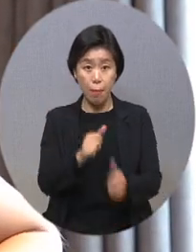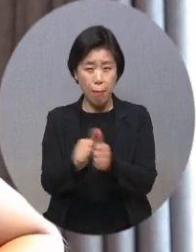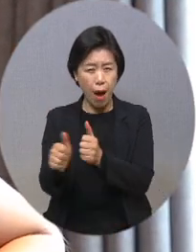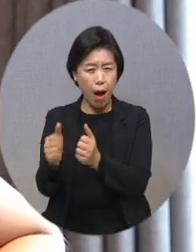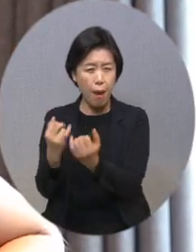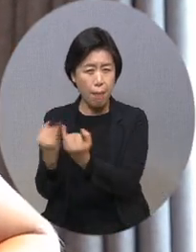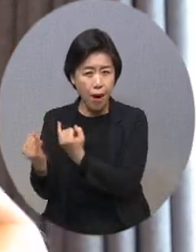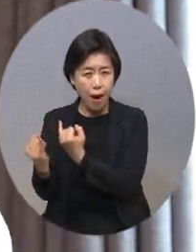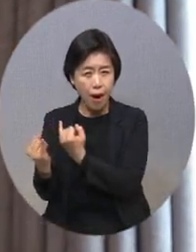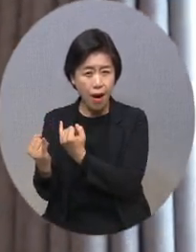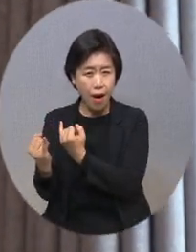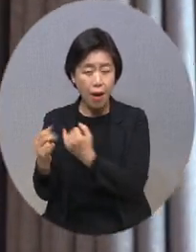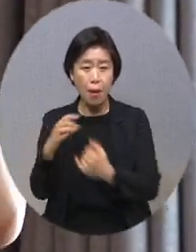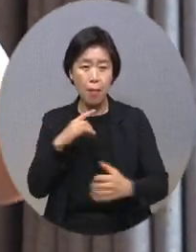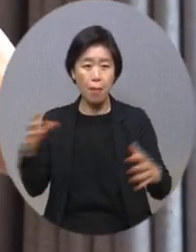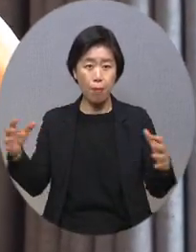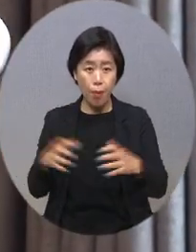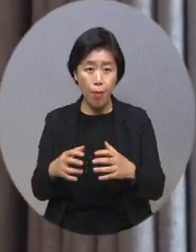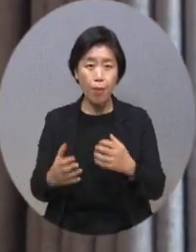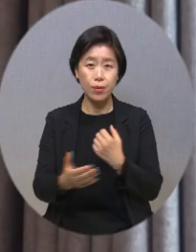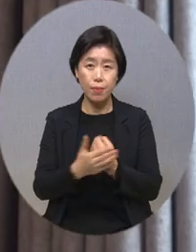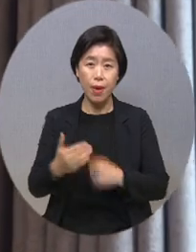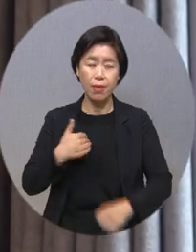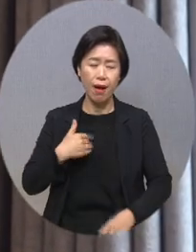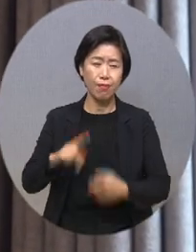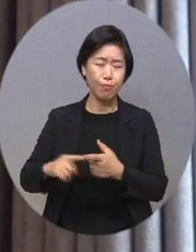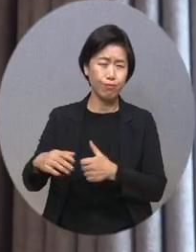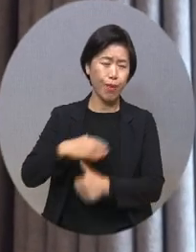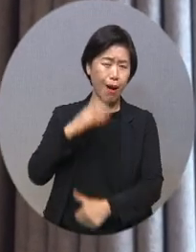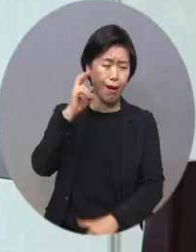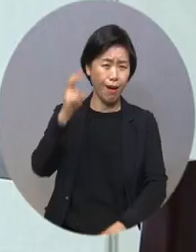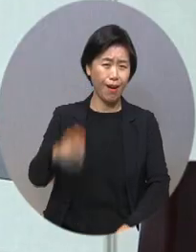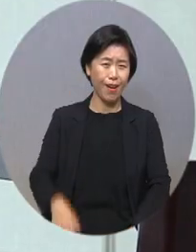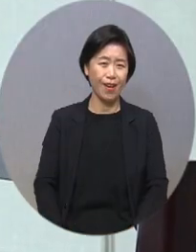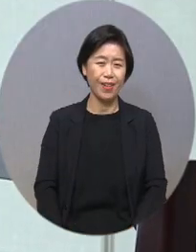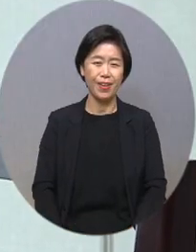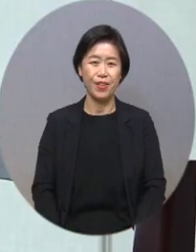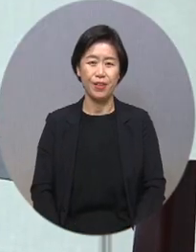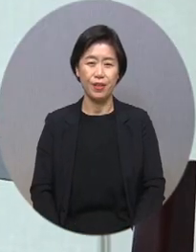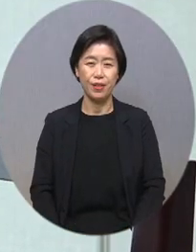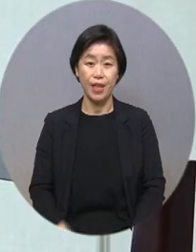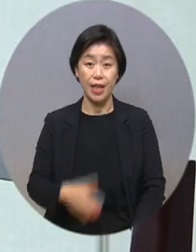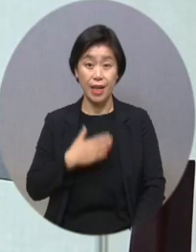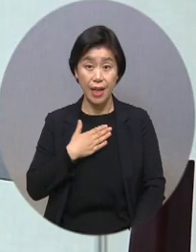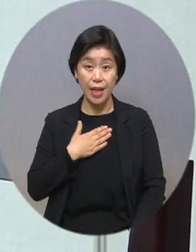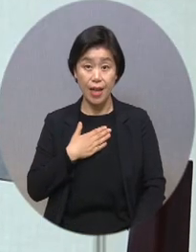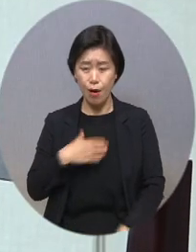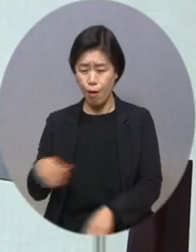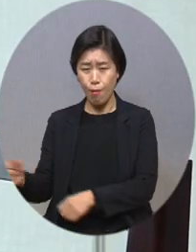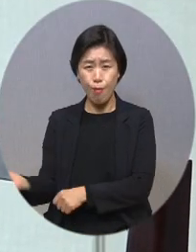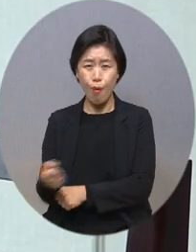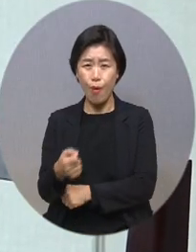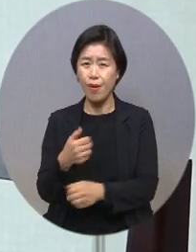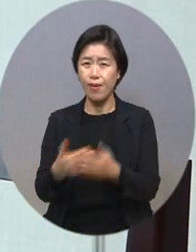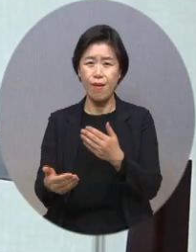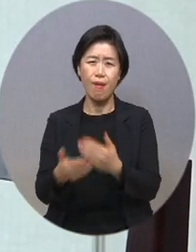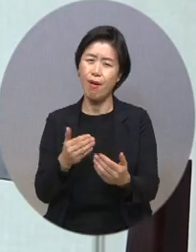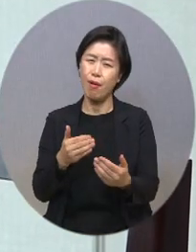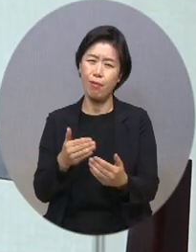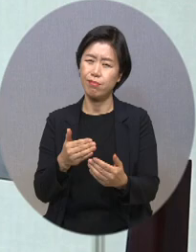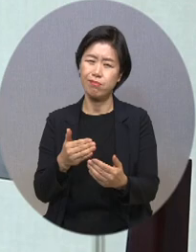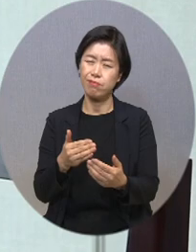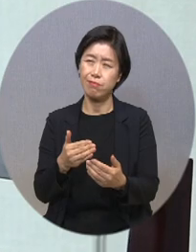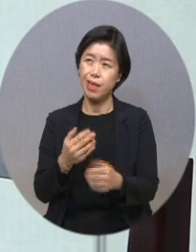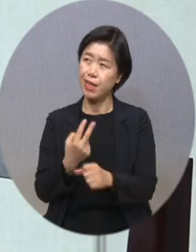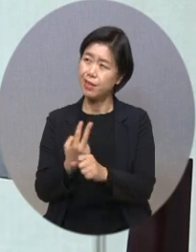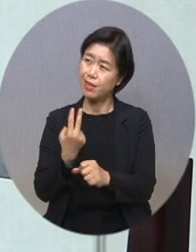오는 사람들. 아니, 무조건 이길 거야. 죽었어. 저는 구력은 되게 짧아요. 딱 2년 정도 된